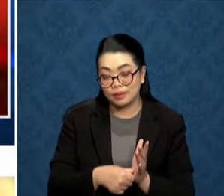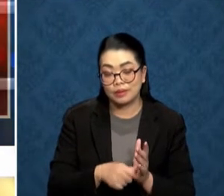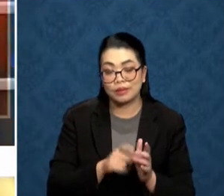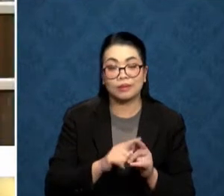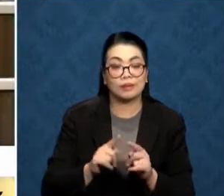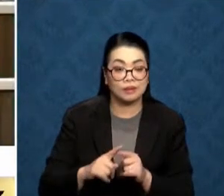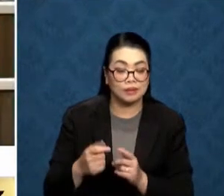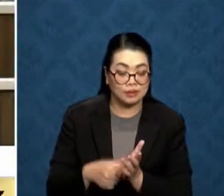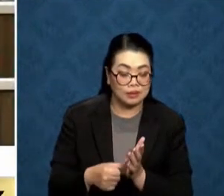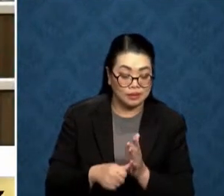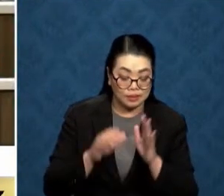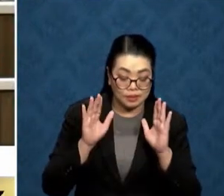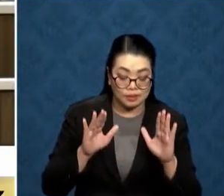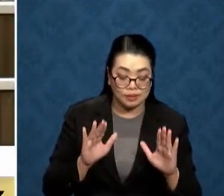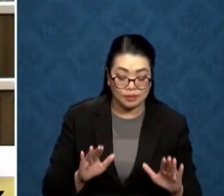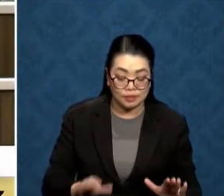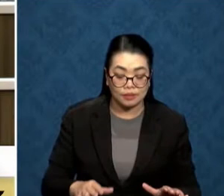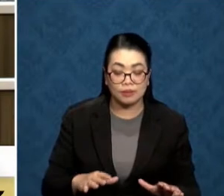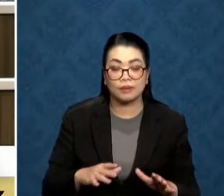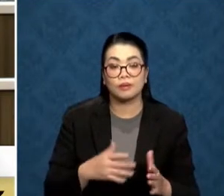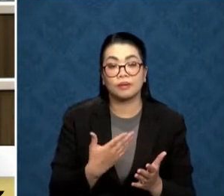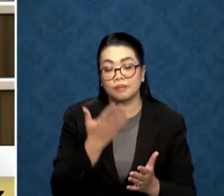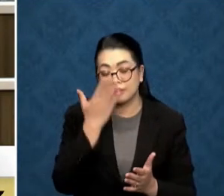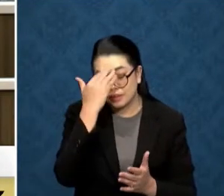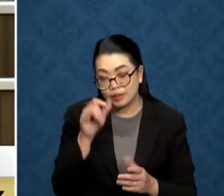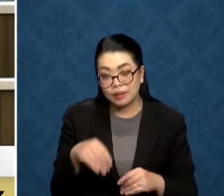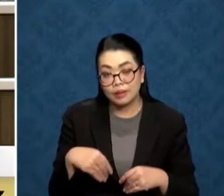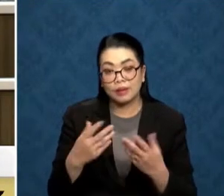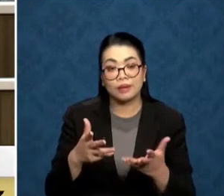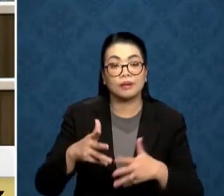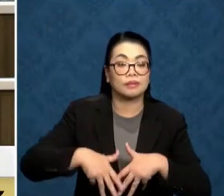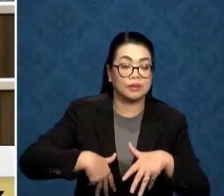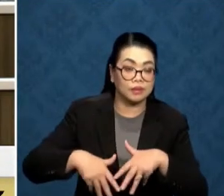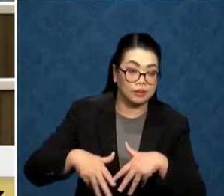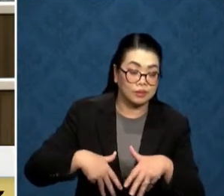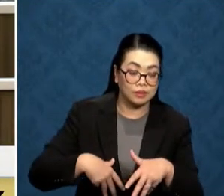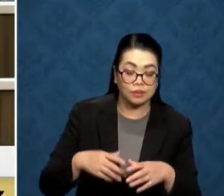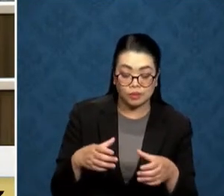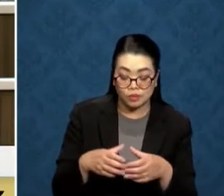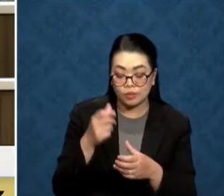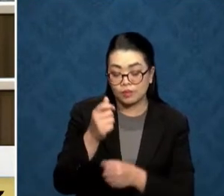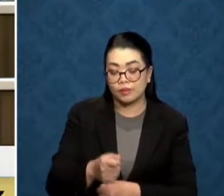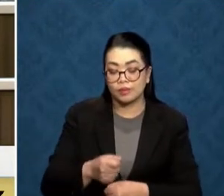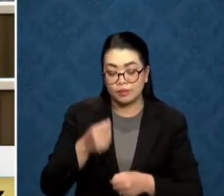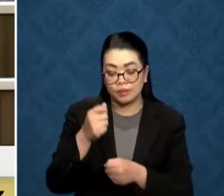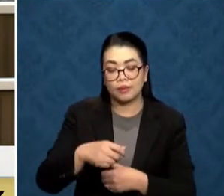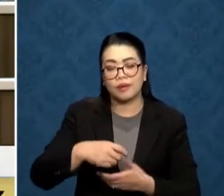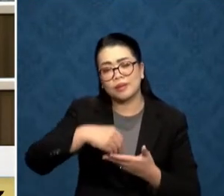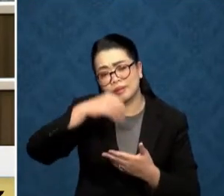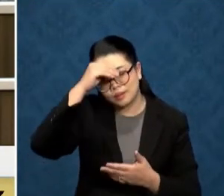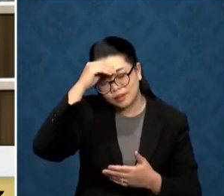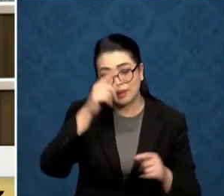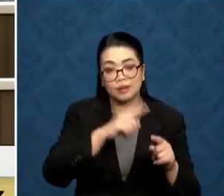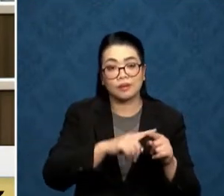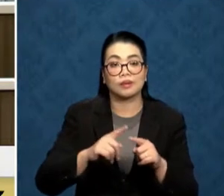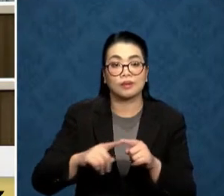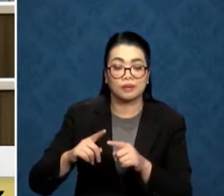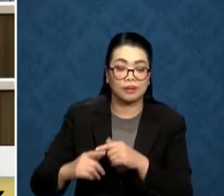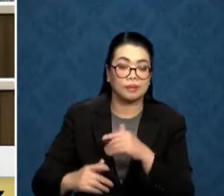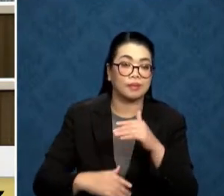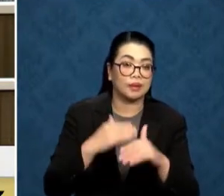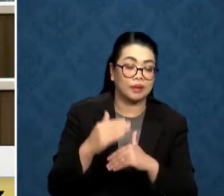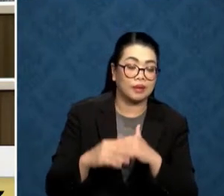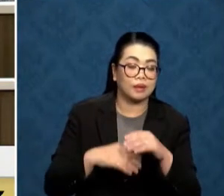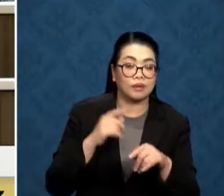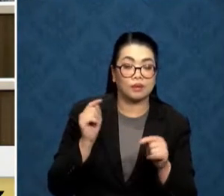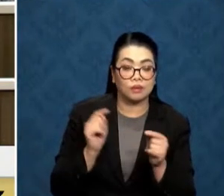เพื่ลดลายจายใหกพี่น้ประชาชนเมื่วจะเป็กลมเก generraft to yourดอกจากนั้นมีการพัฒนาใ